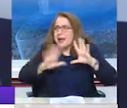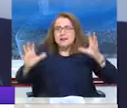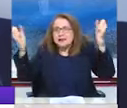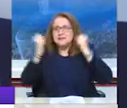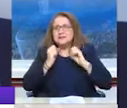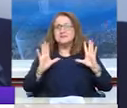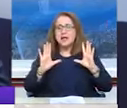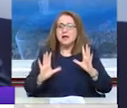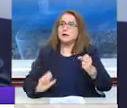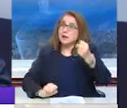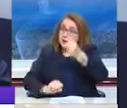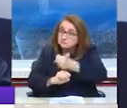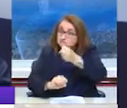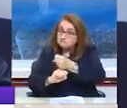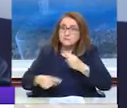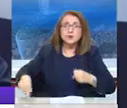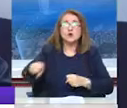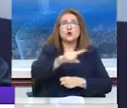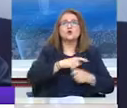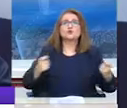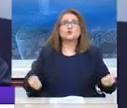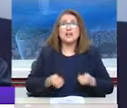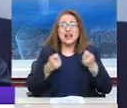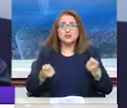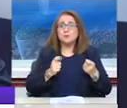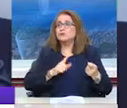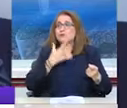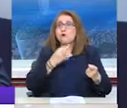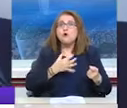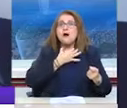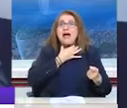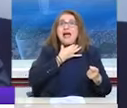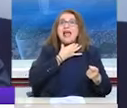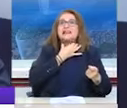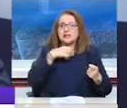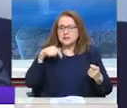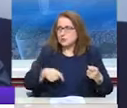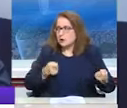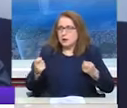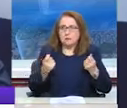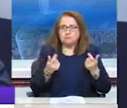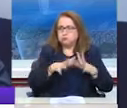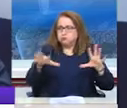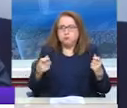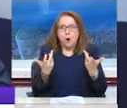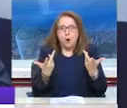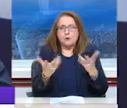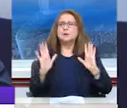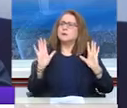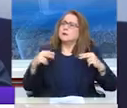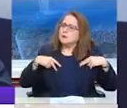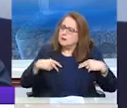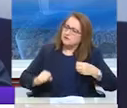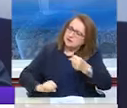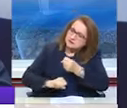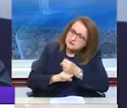εργαζόμενους και εργοδότες από το βάρος των έκτακτων οικονομικών υποχρεώσεων. Κοινός παρανομαστής όμως